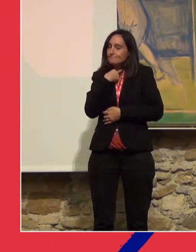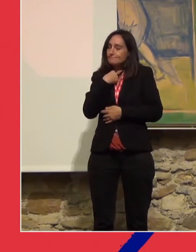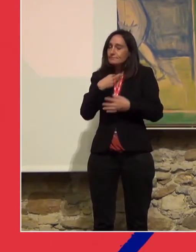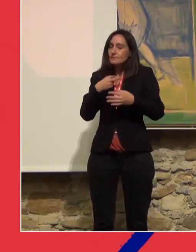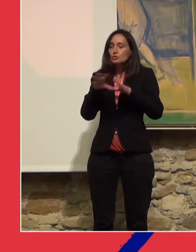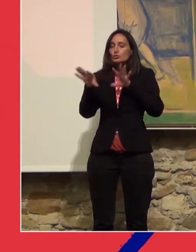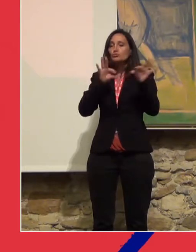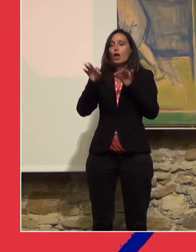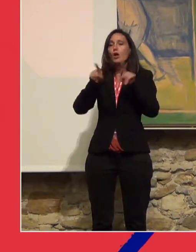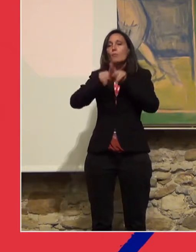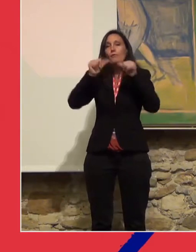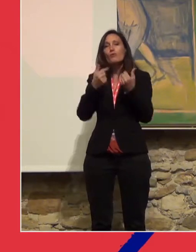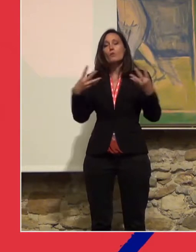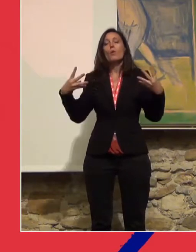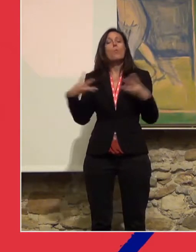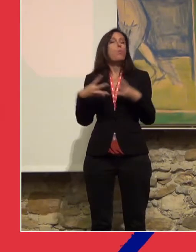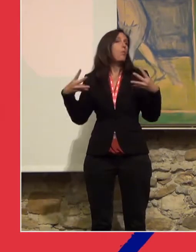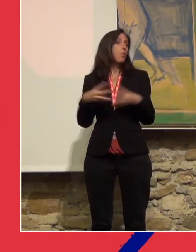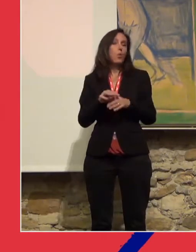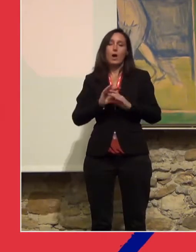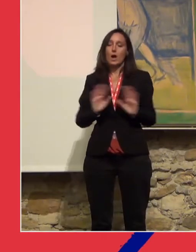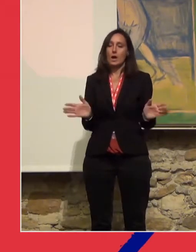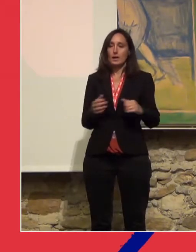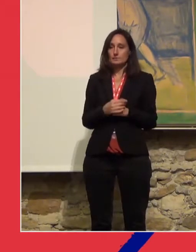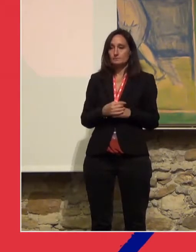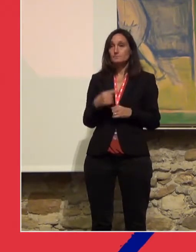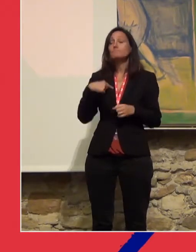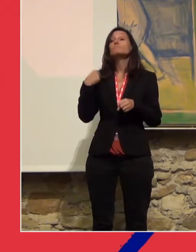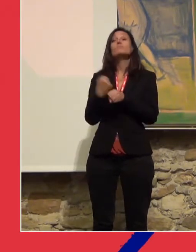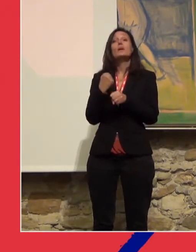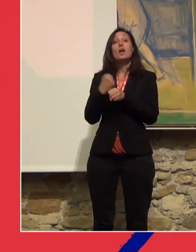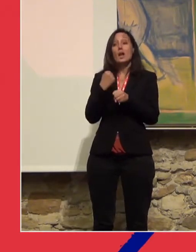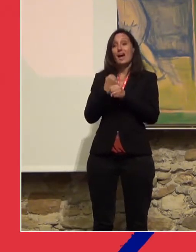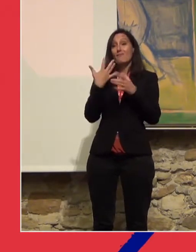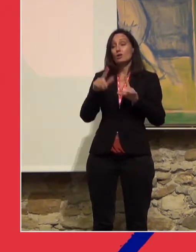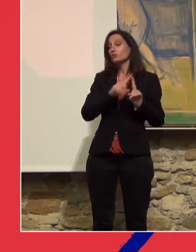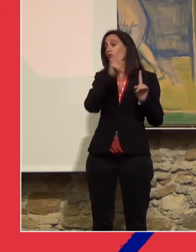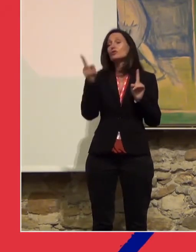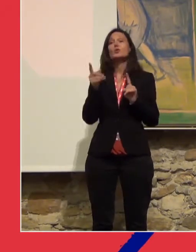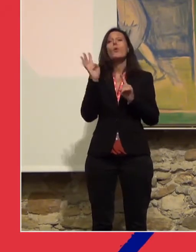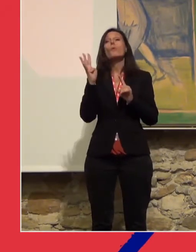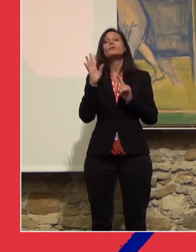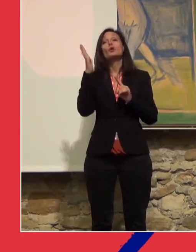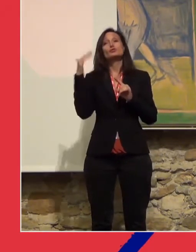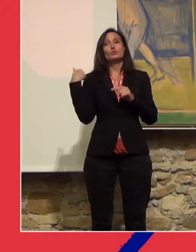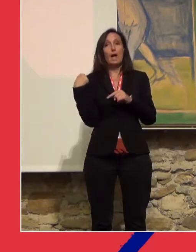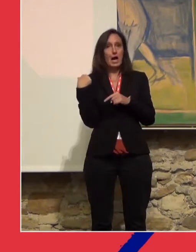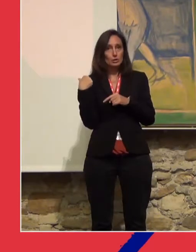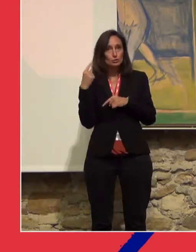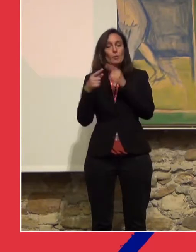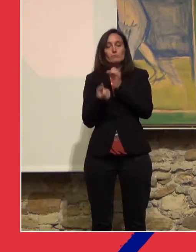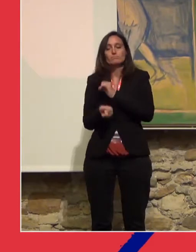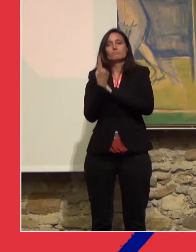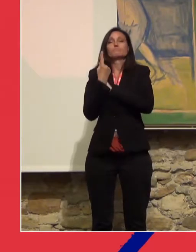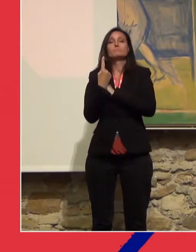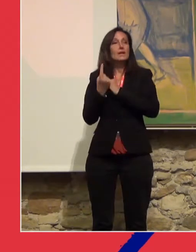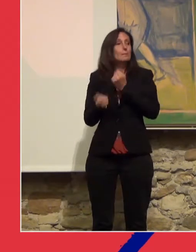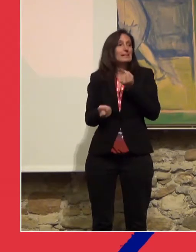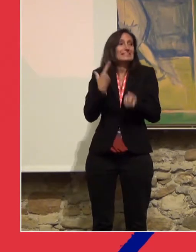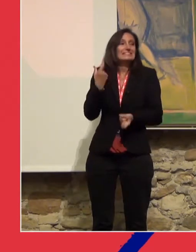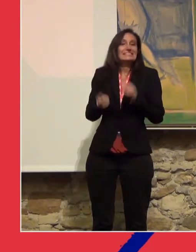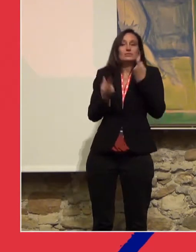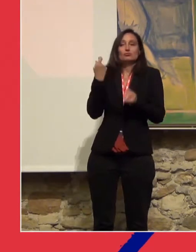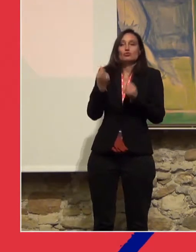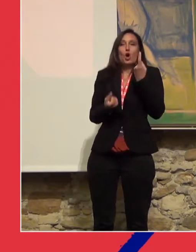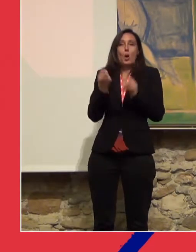lavorato nel mio reparto fino al 14 marzo, prima di manifestare i sintomi di questa infezione. Avevamo